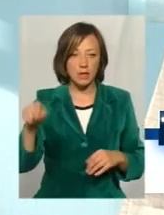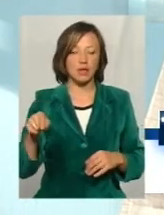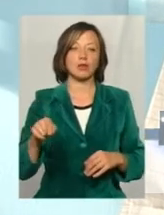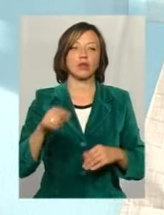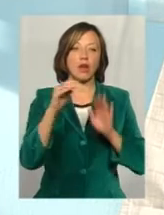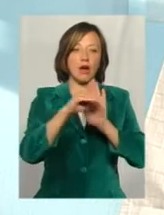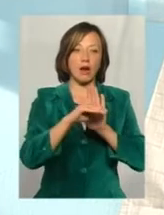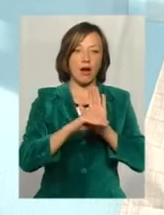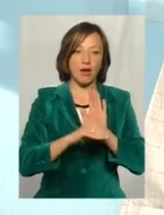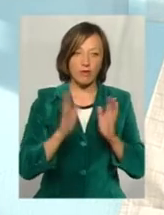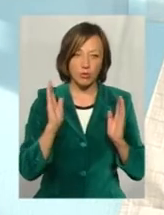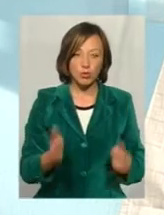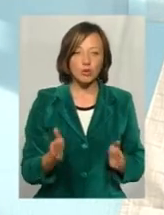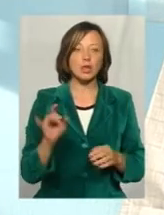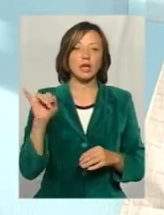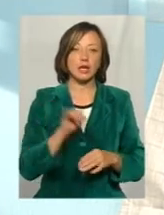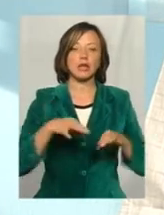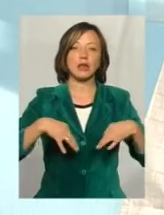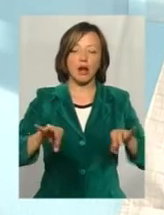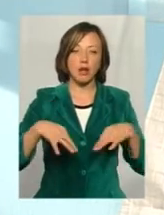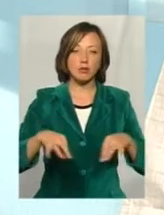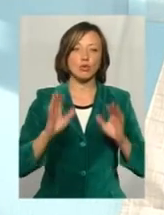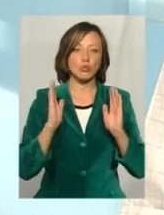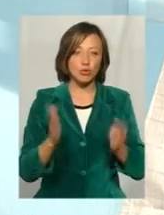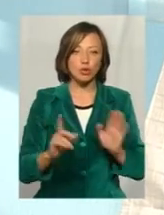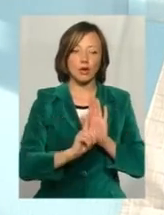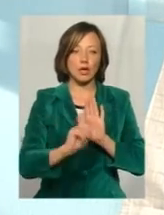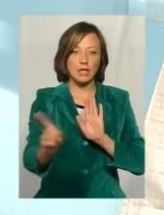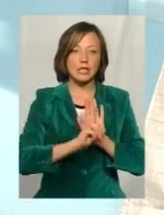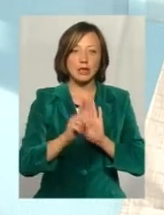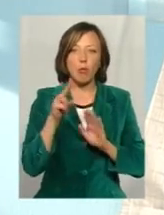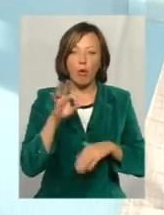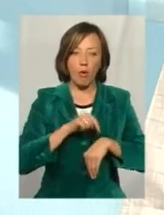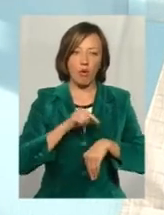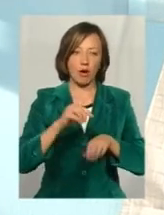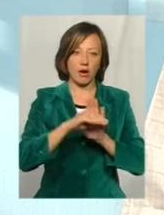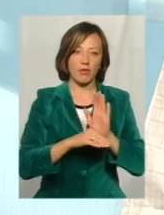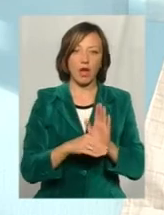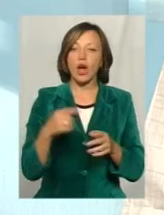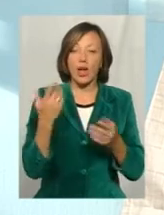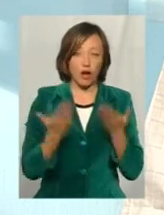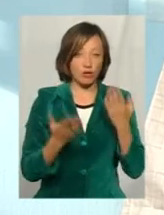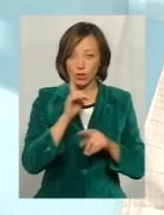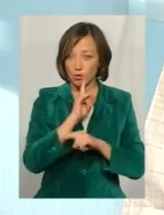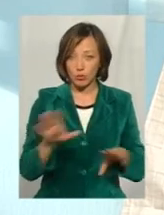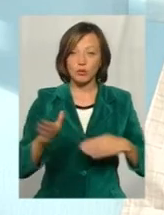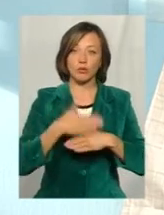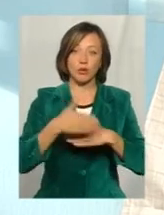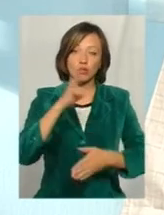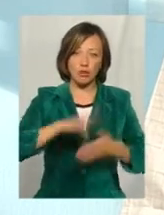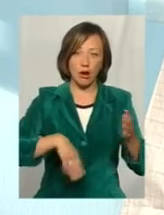передбачаємо графікованість і відповідно транспорт буде ходити по графіку. Інакше перевізник буде отримувати штрафні